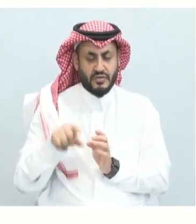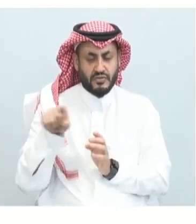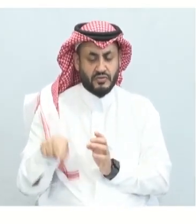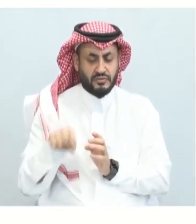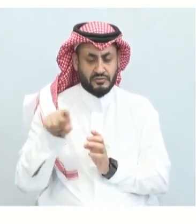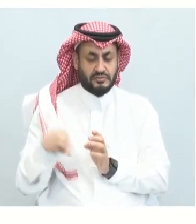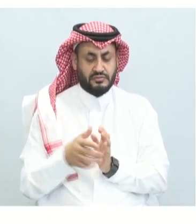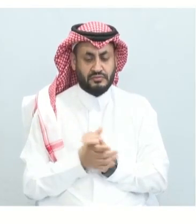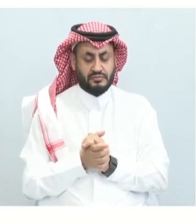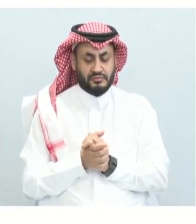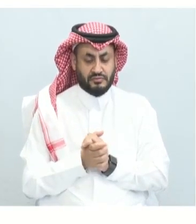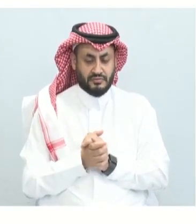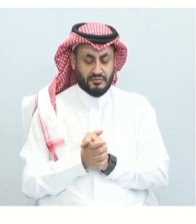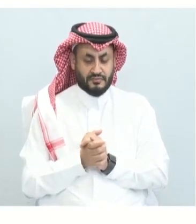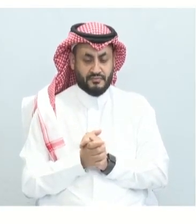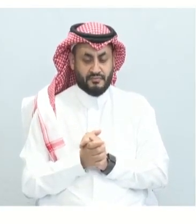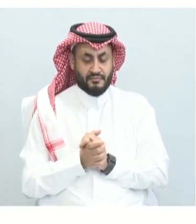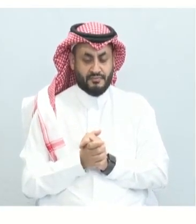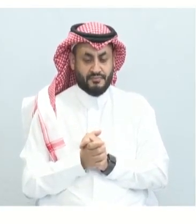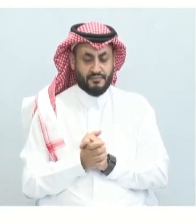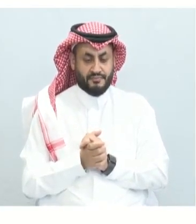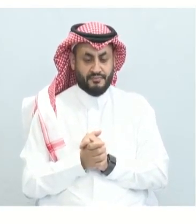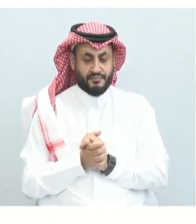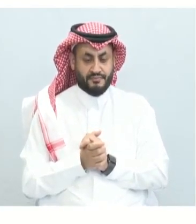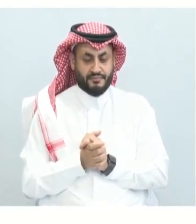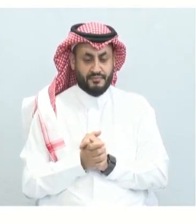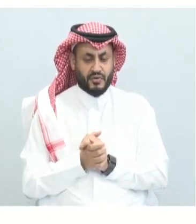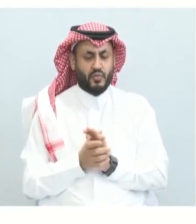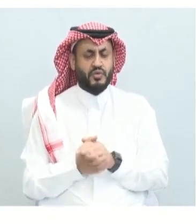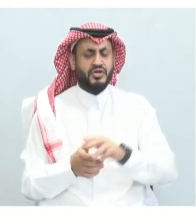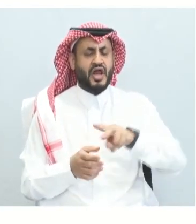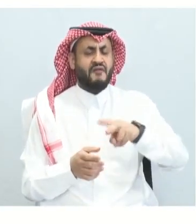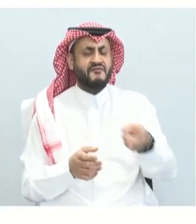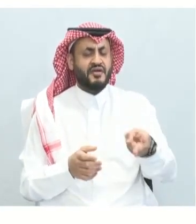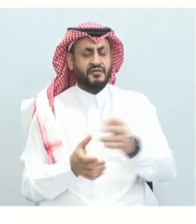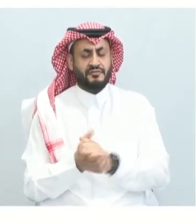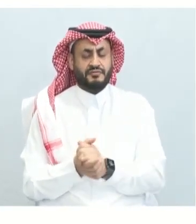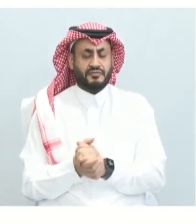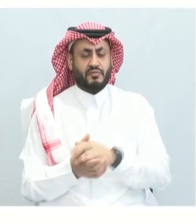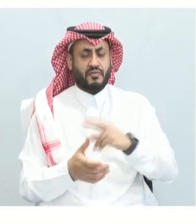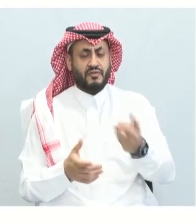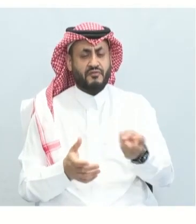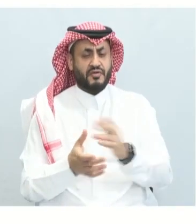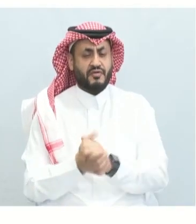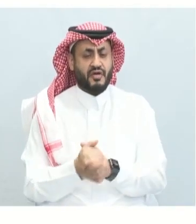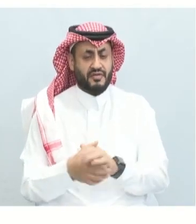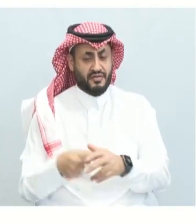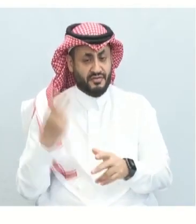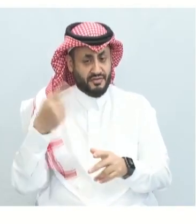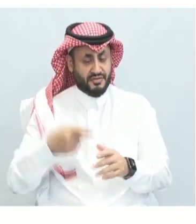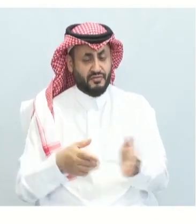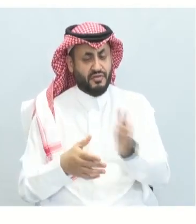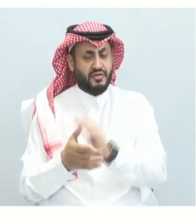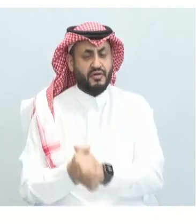سؤال لابد ان نفهمه وهو ان ما هو الفرق بين السنن الرواتب والنوافل المطلقه